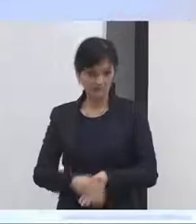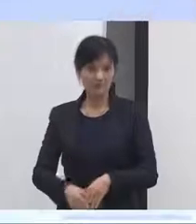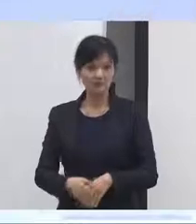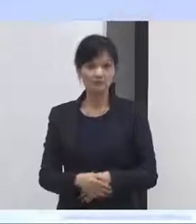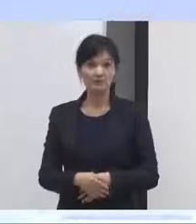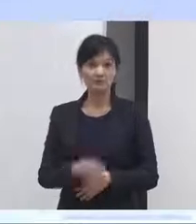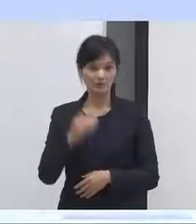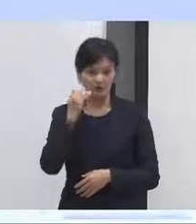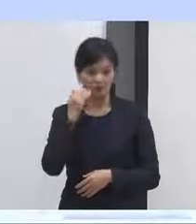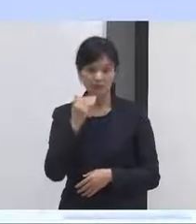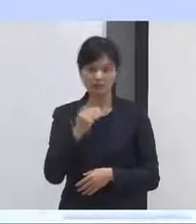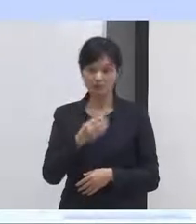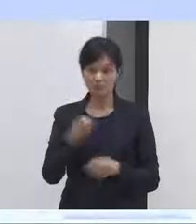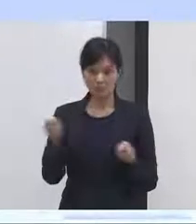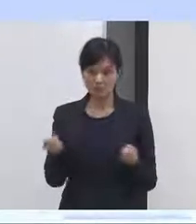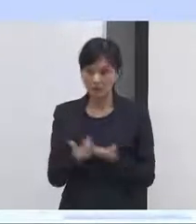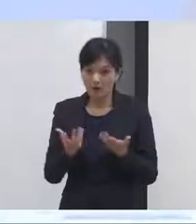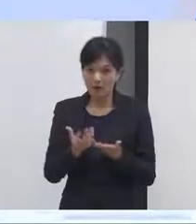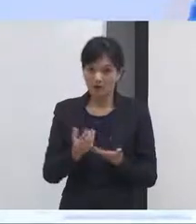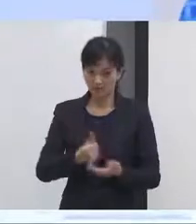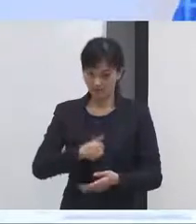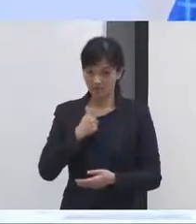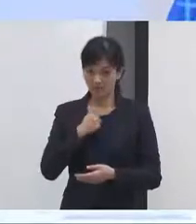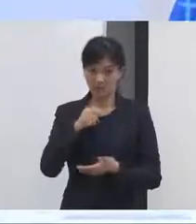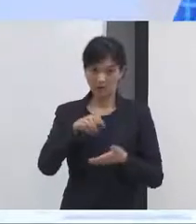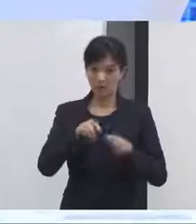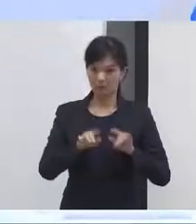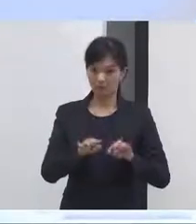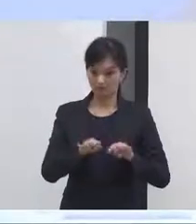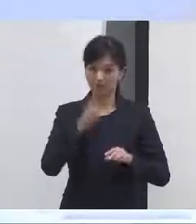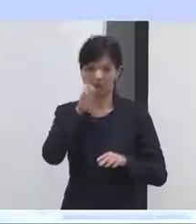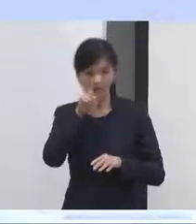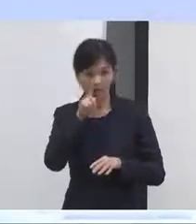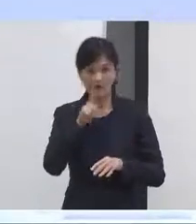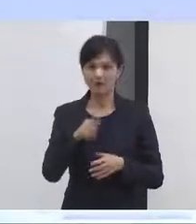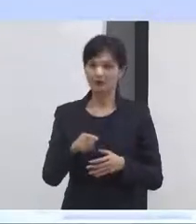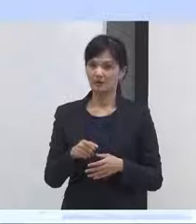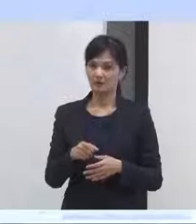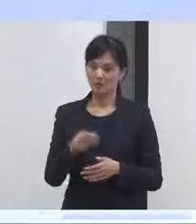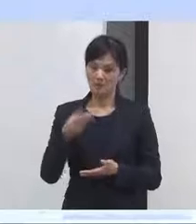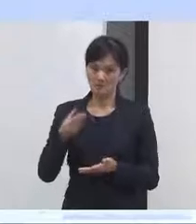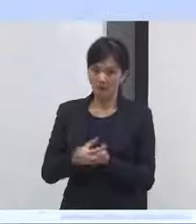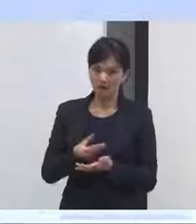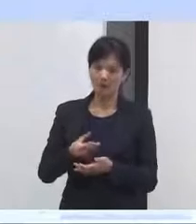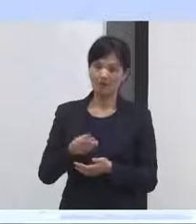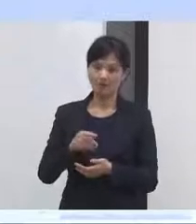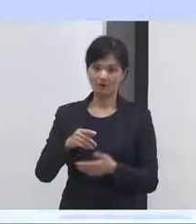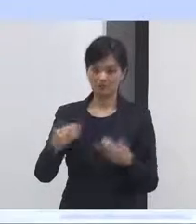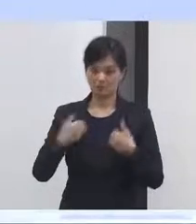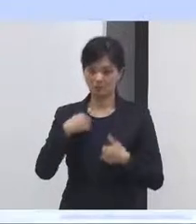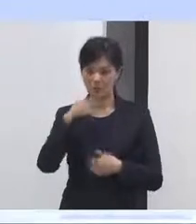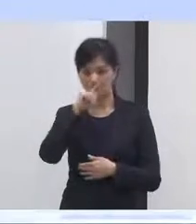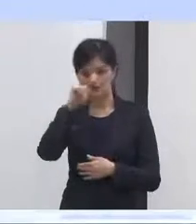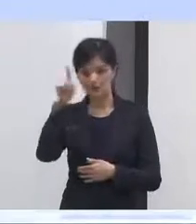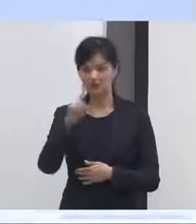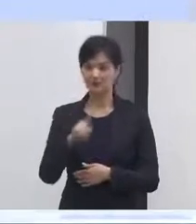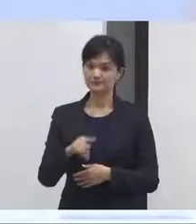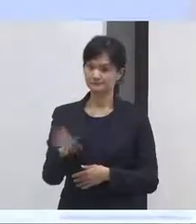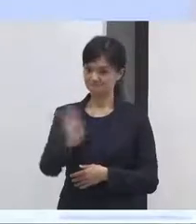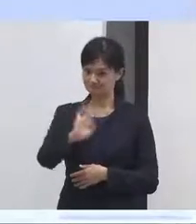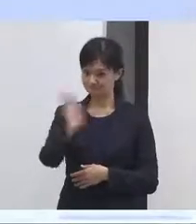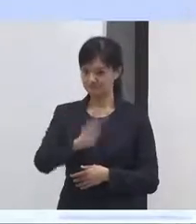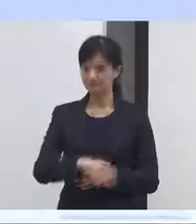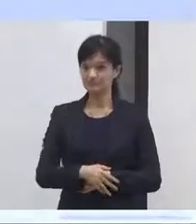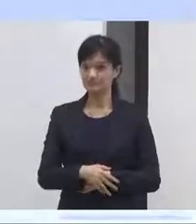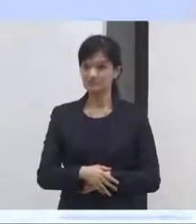产生一个寒蝉效应，很多单位都会因此说那我干嘛把资料释出，然后又要害我被告。虽然说国赔的情况很多时候